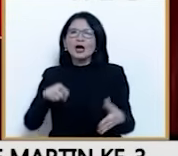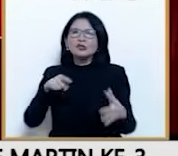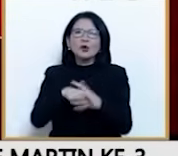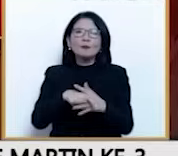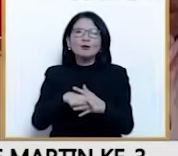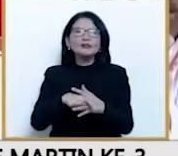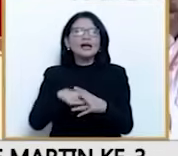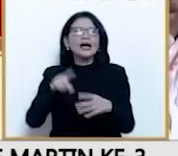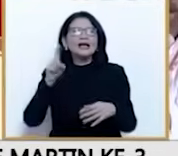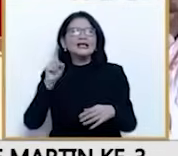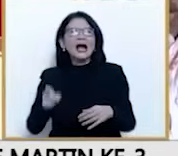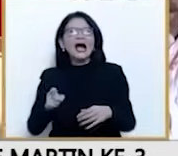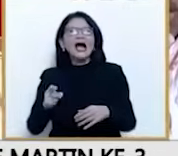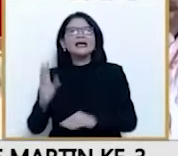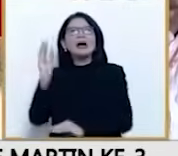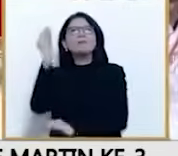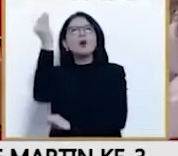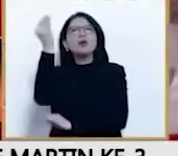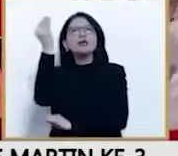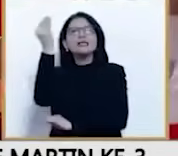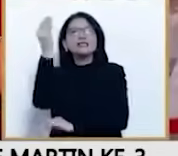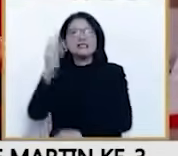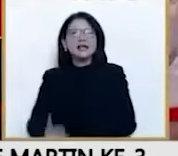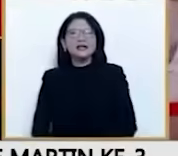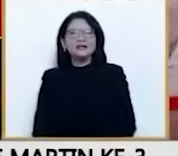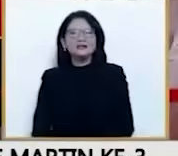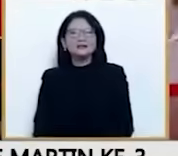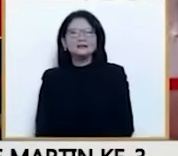ada Monasnya.